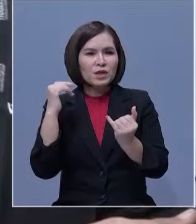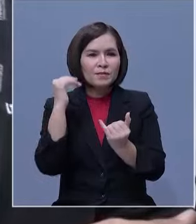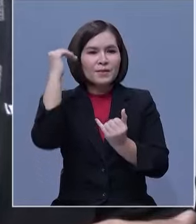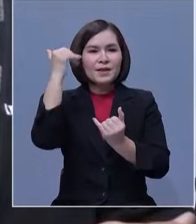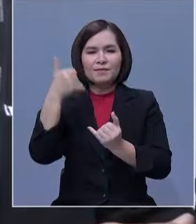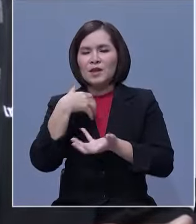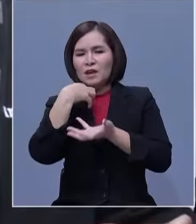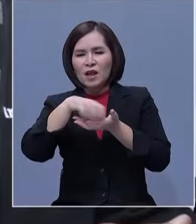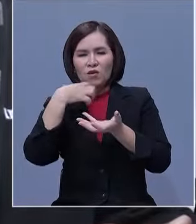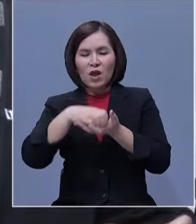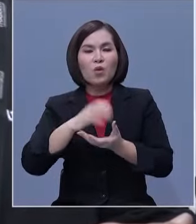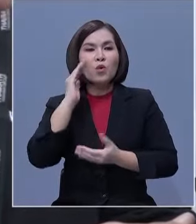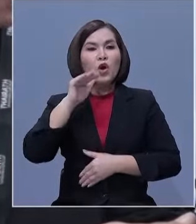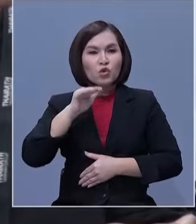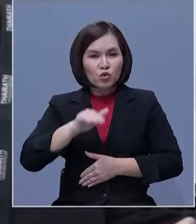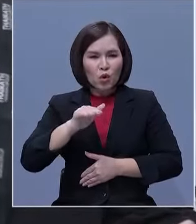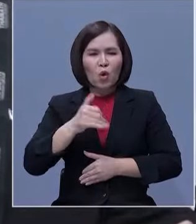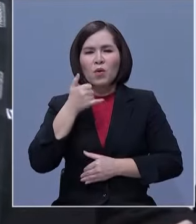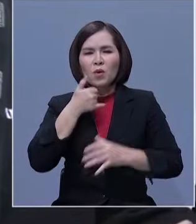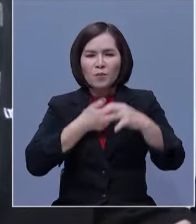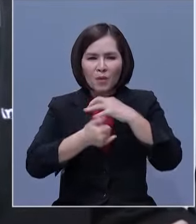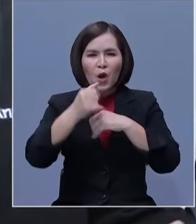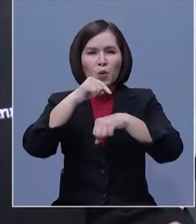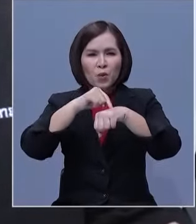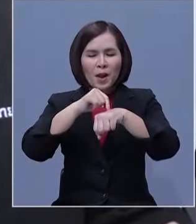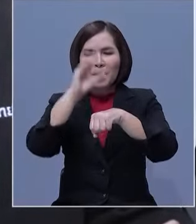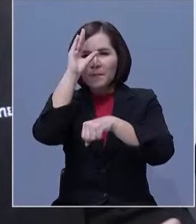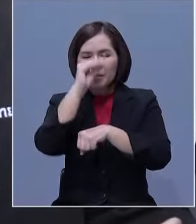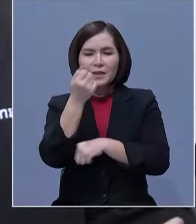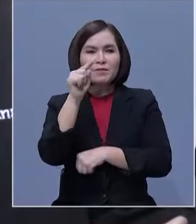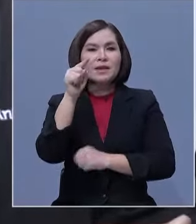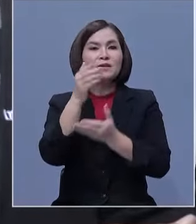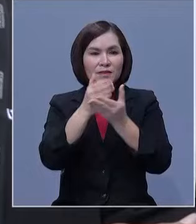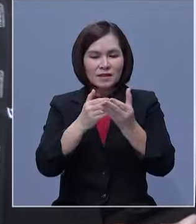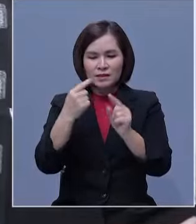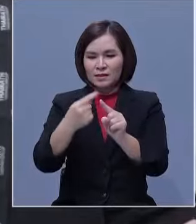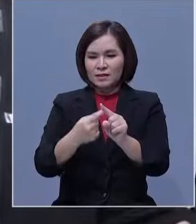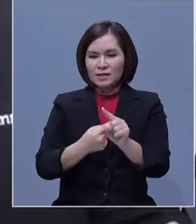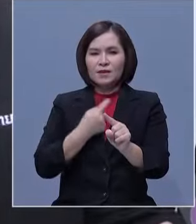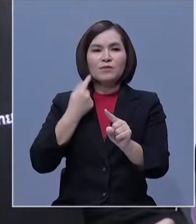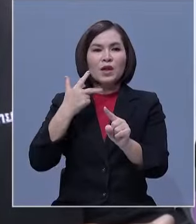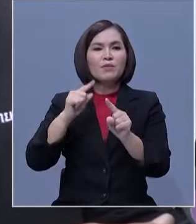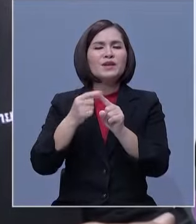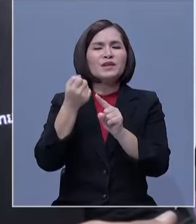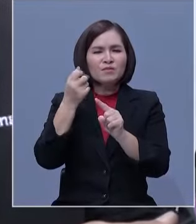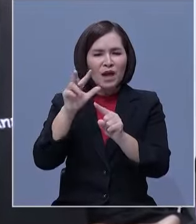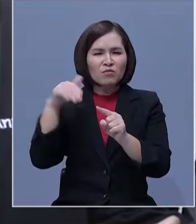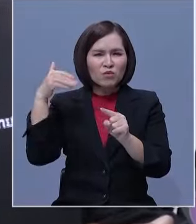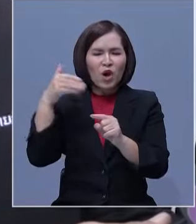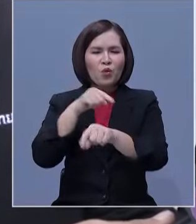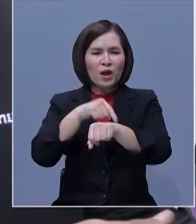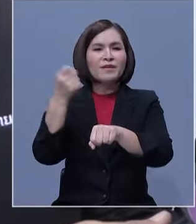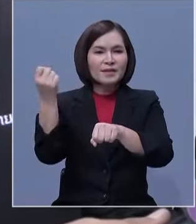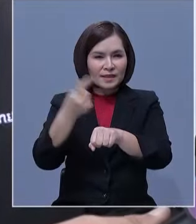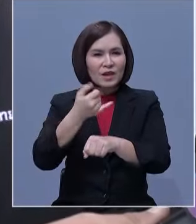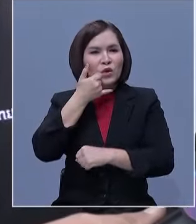น้องชายออกจากบ้านไปตอน 5:30 ของวันที่13มีนาคมก่อนที่จะโทรมาหาตอนประมาณสัก 1:00 ของวันที่14มีนา